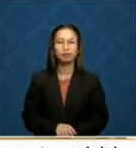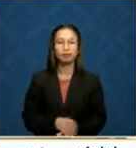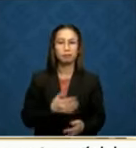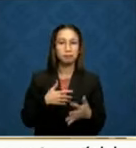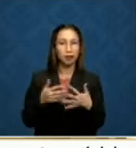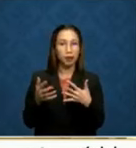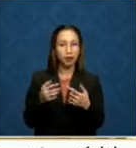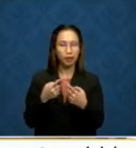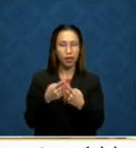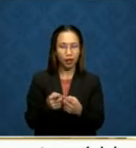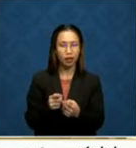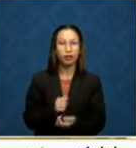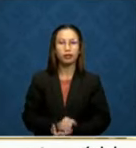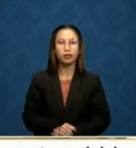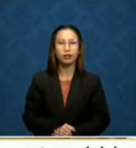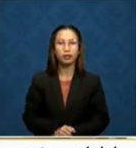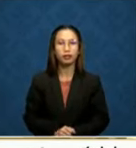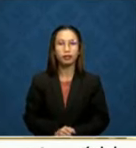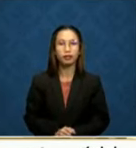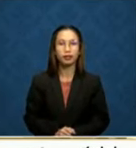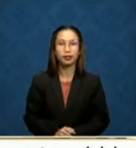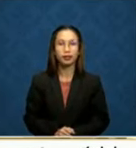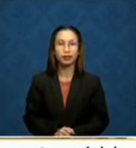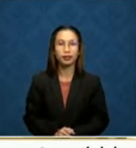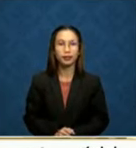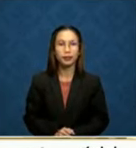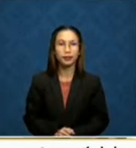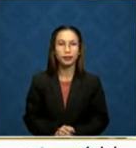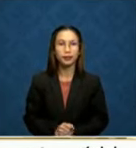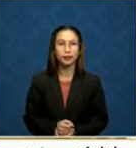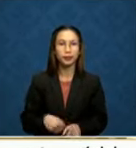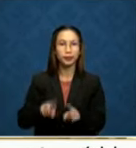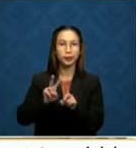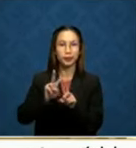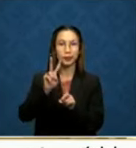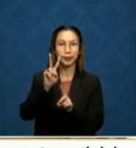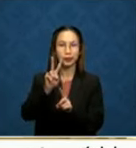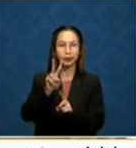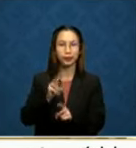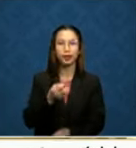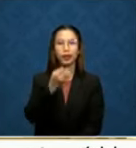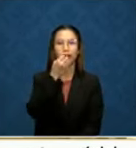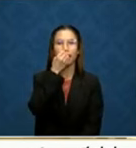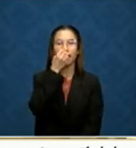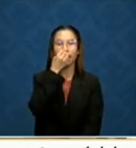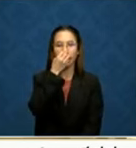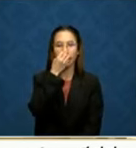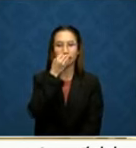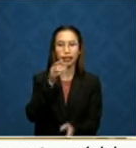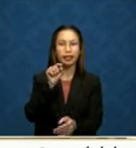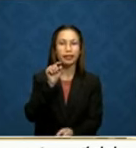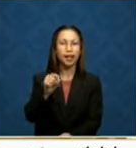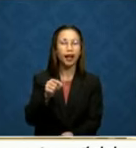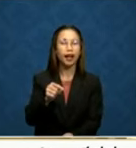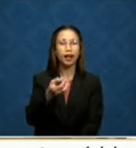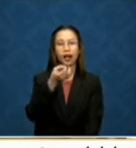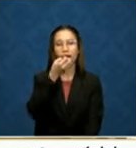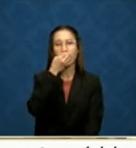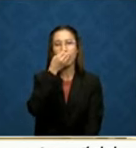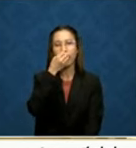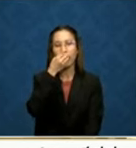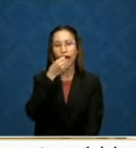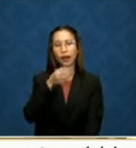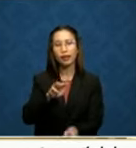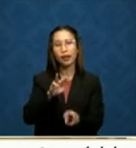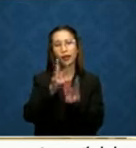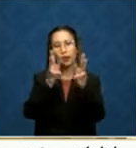บอาหารออนไน์นะครั การสั่งอาห